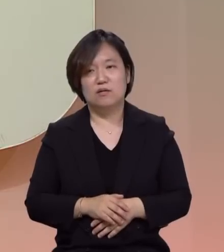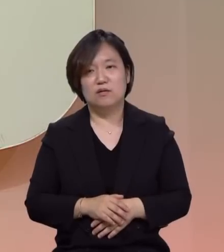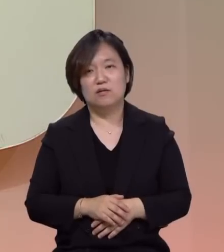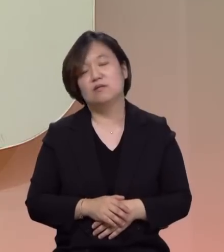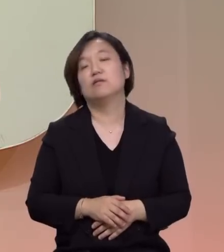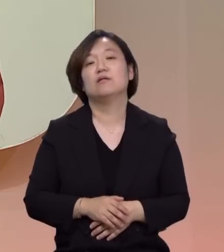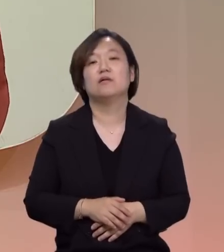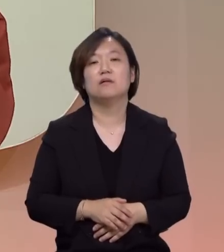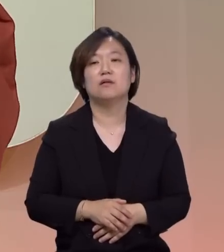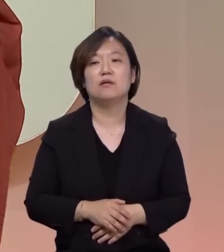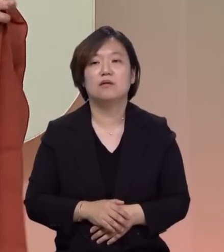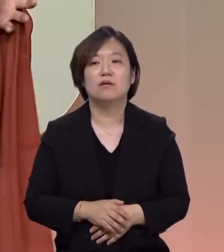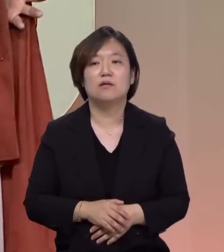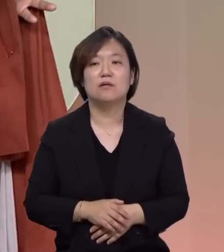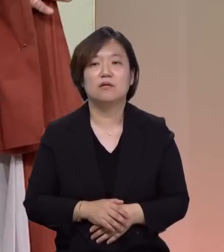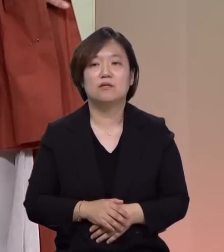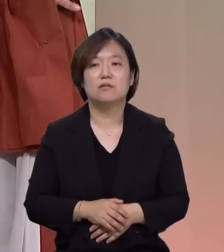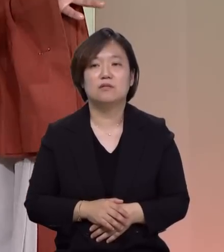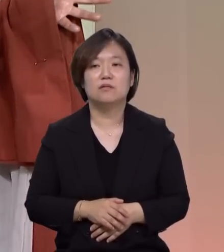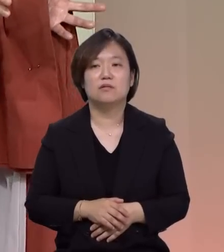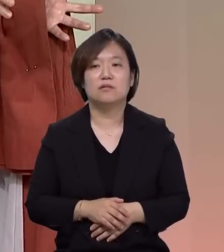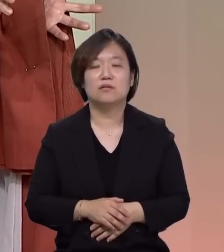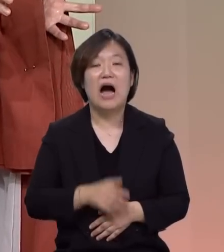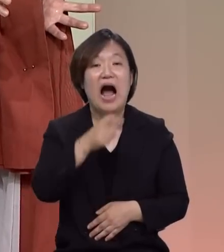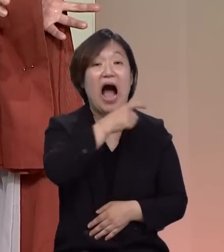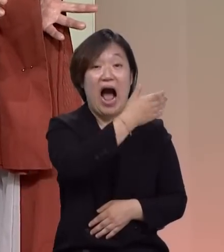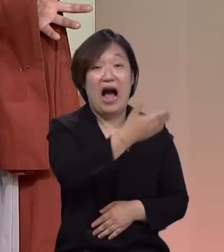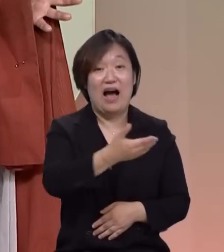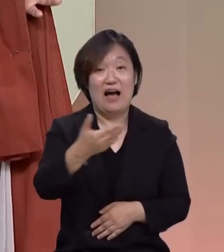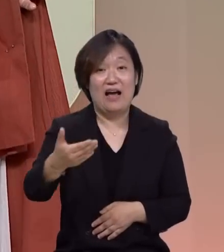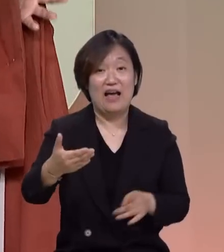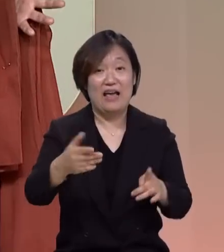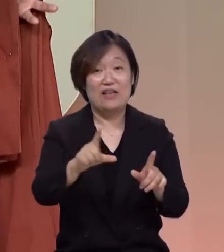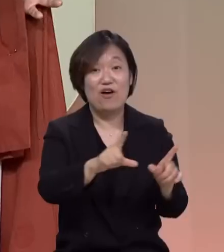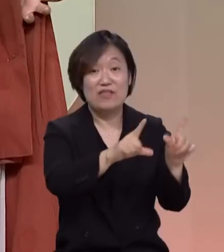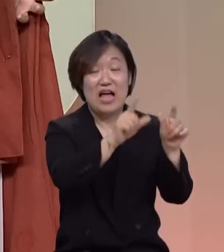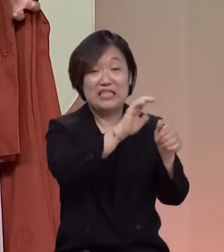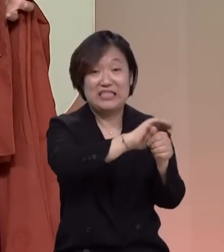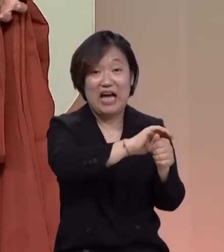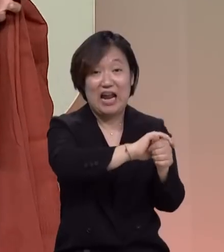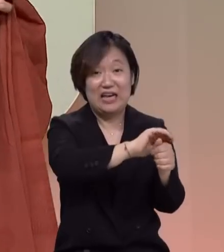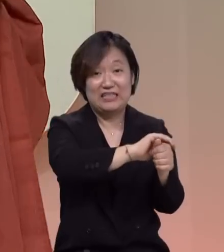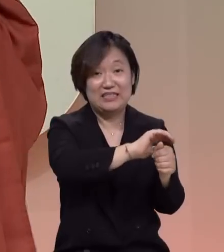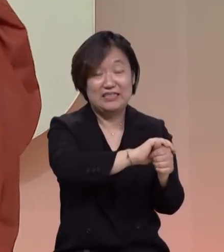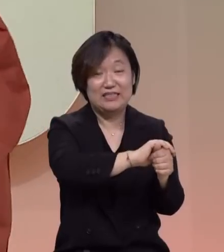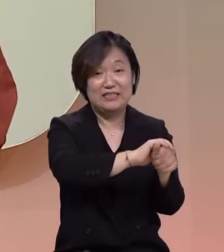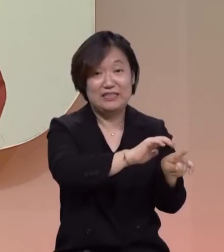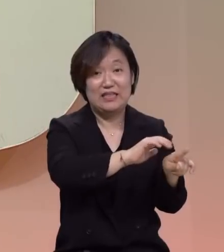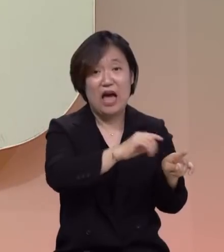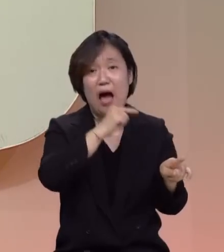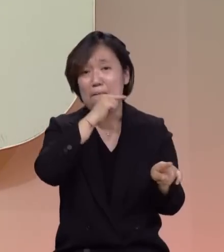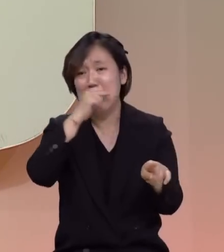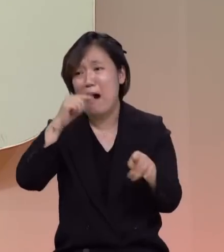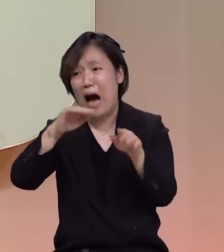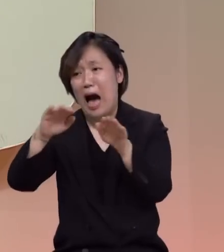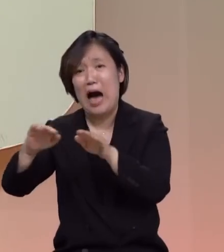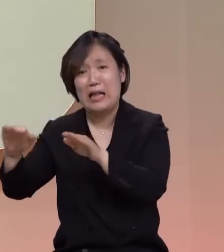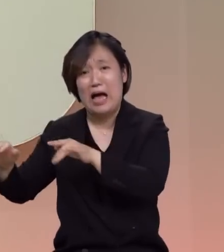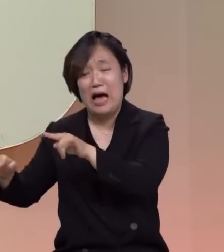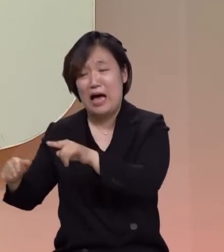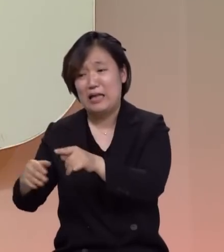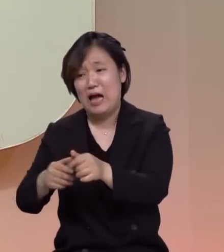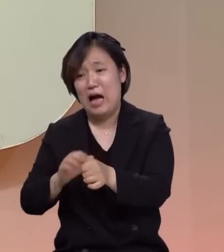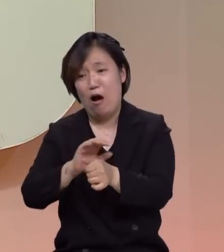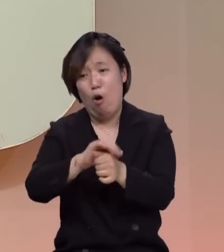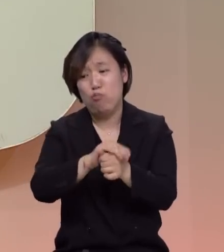방생을 한답시고 민물에서 살아야 되는 자라나 거북이를 이제 바다에다가 그냥